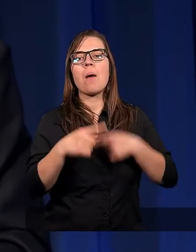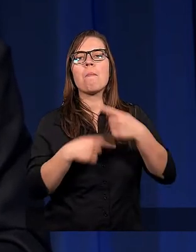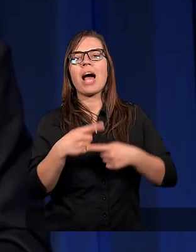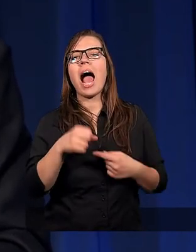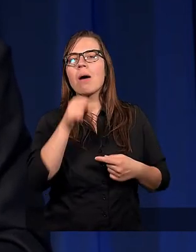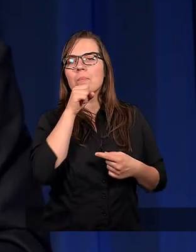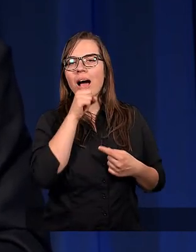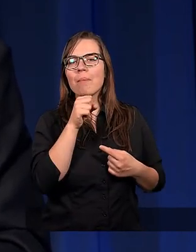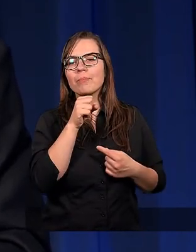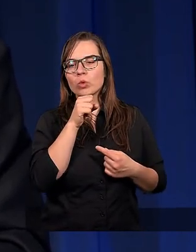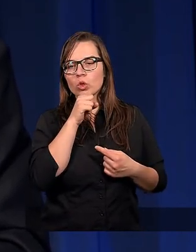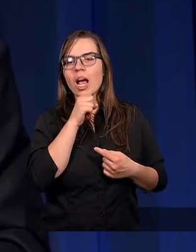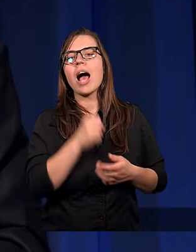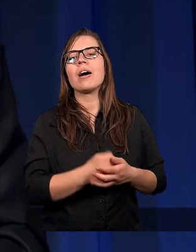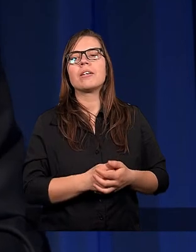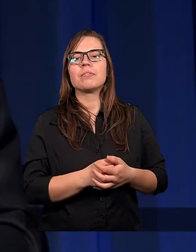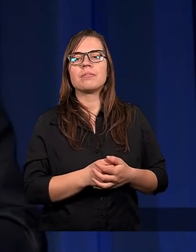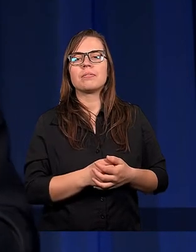prababcia.